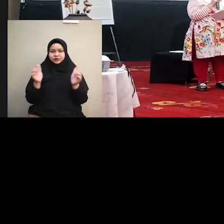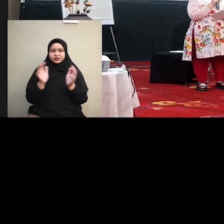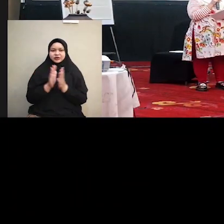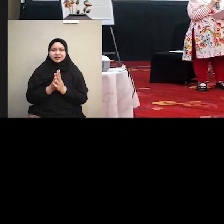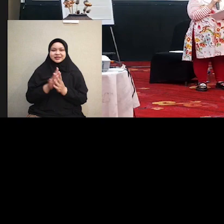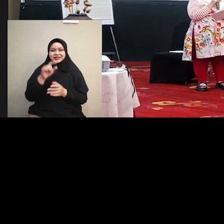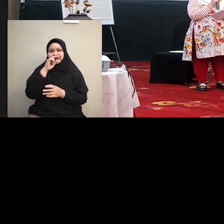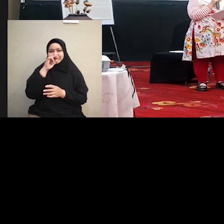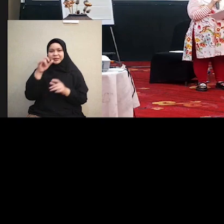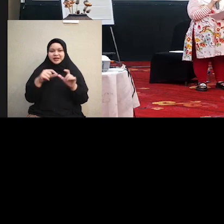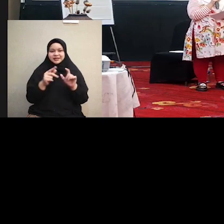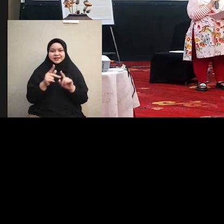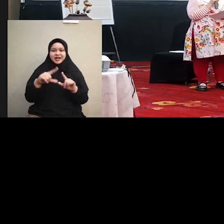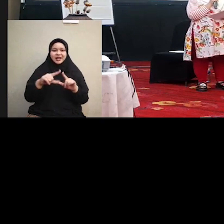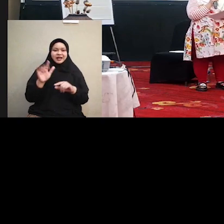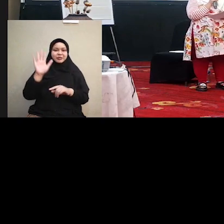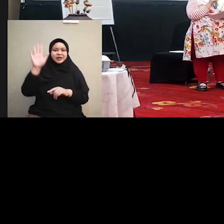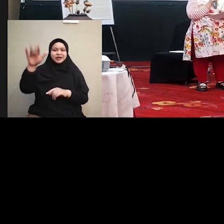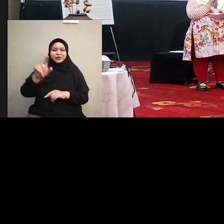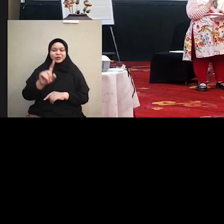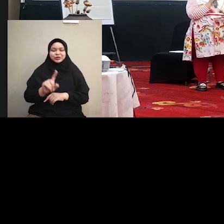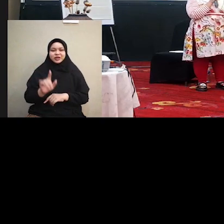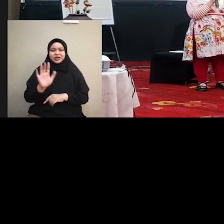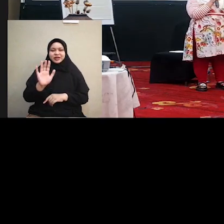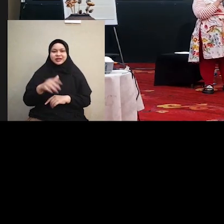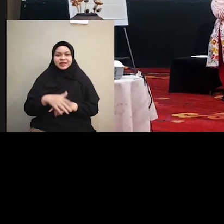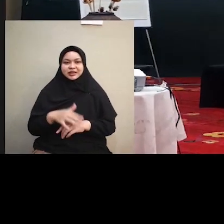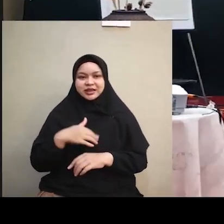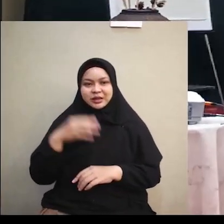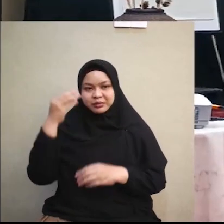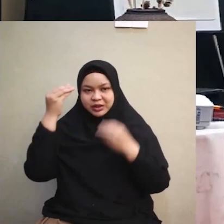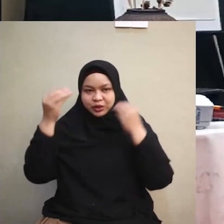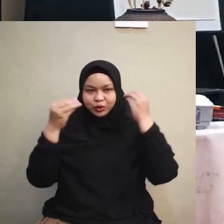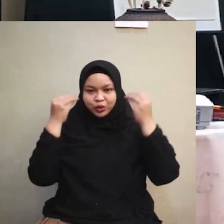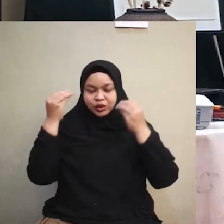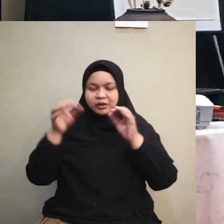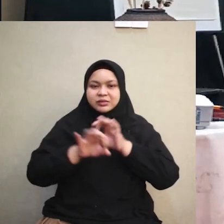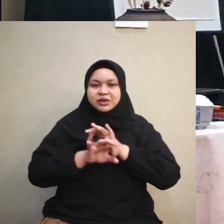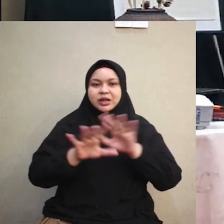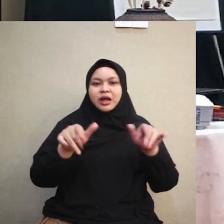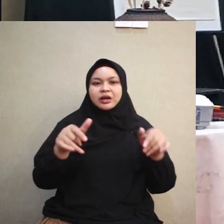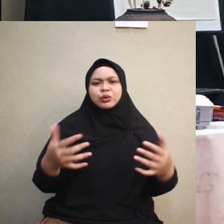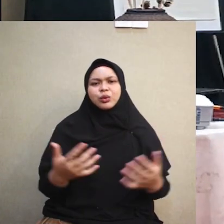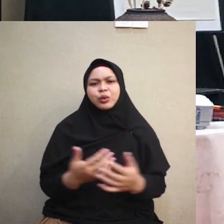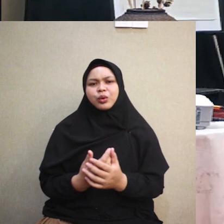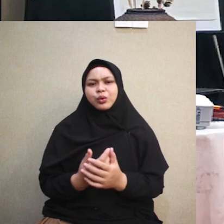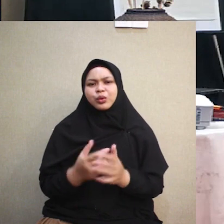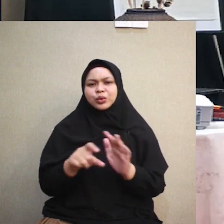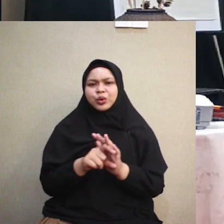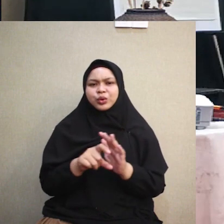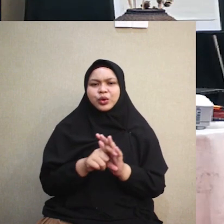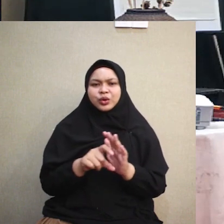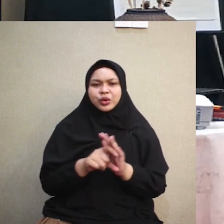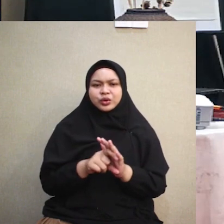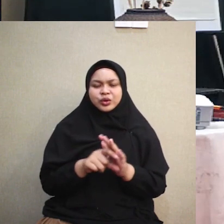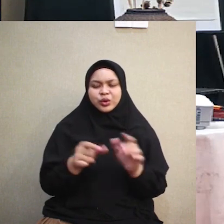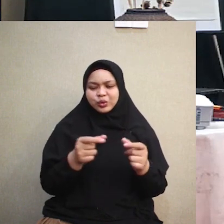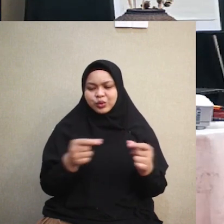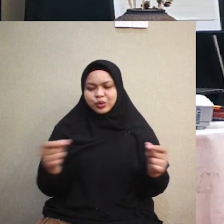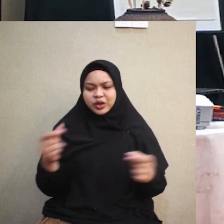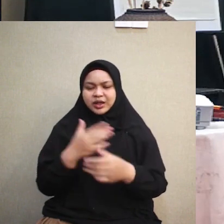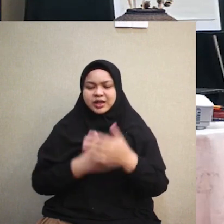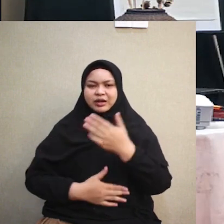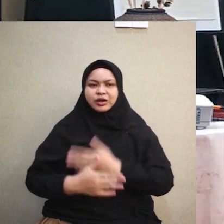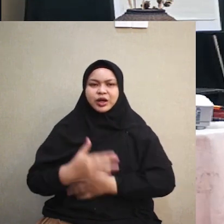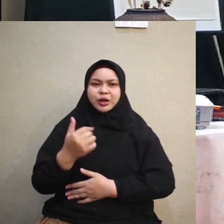Jangan pergi dulu ya nanti kita minta lagi Saya bingung loh tadi penjelasannya itu bahwa misalnya ukuran difabel itu berarti karena